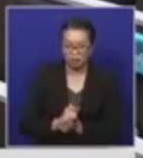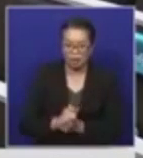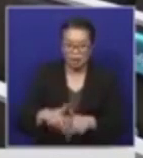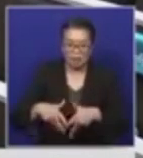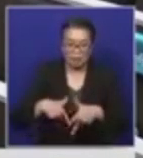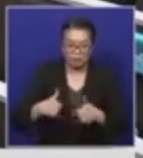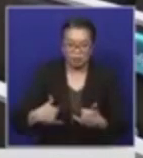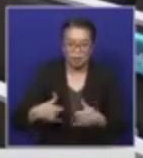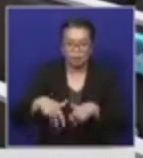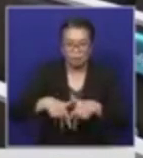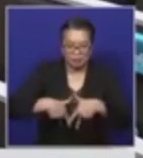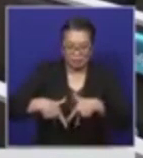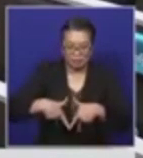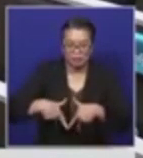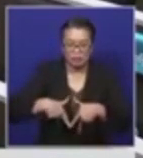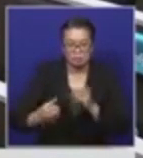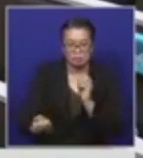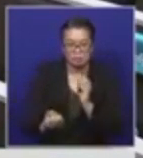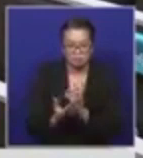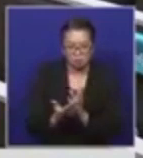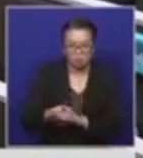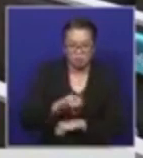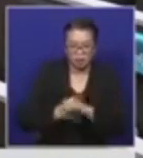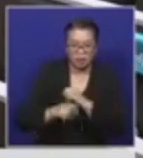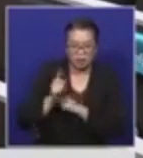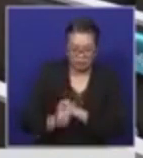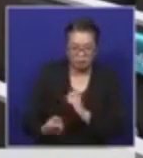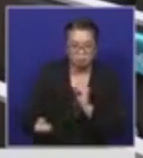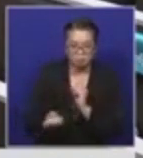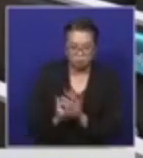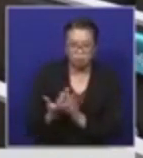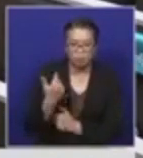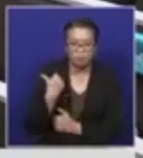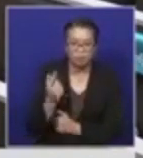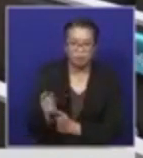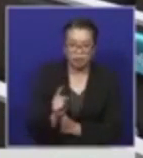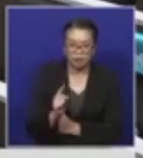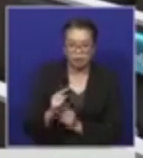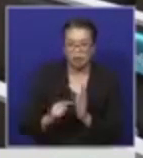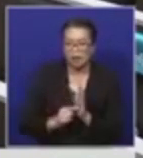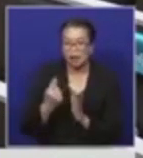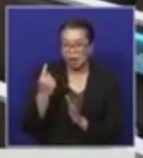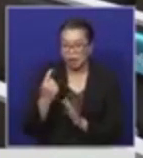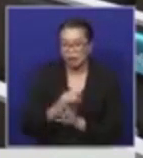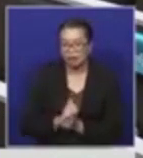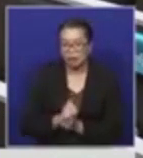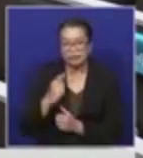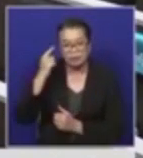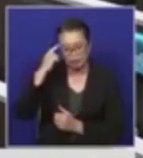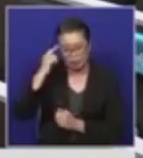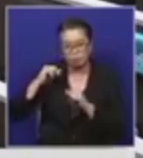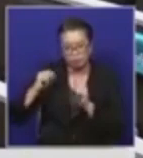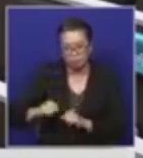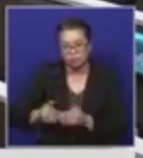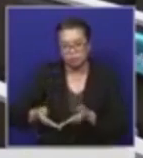บัติการของพี่น้องประชาชนจริงๆนะครับสิ่งแรกนะครับผมเห็นด้วยกับที่สภานะครับจะตั้ง